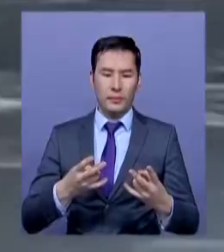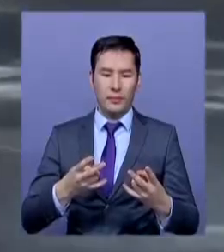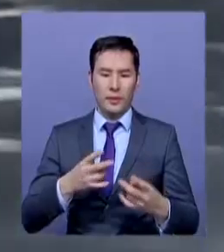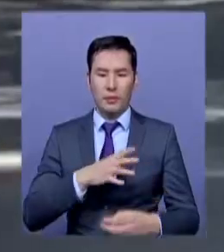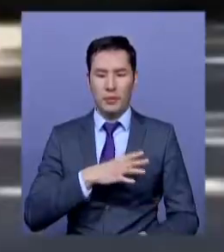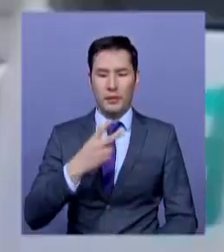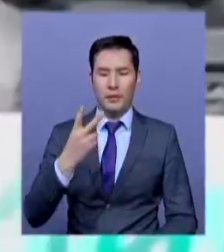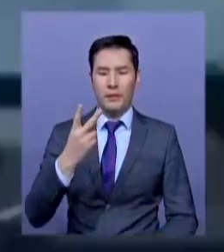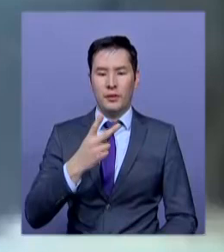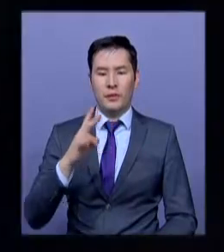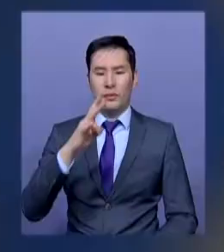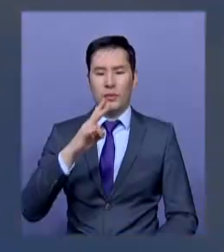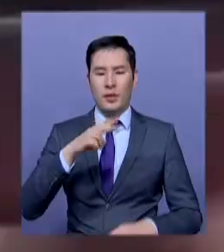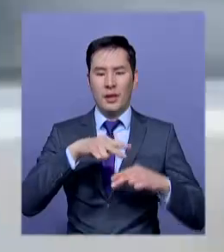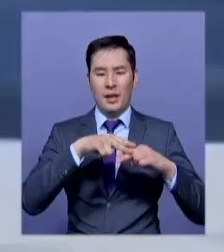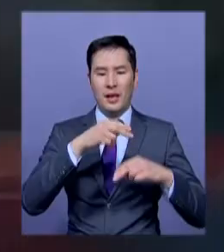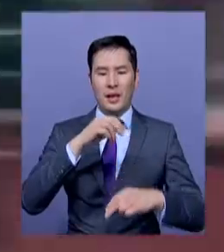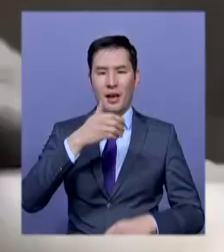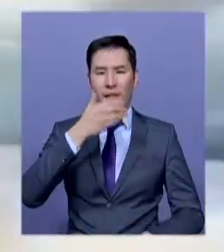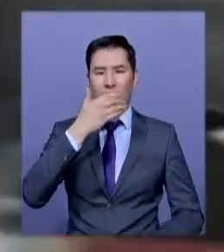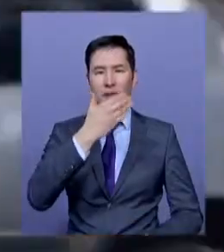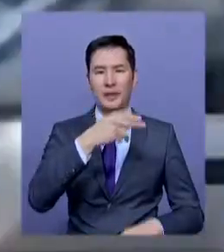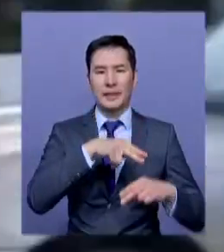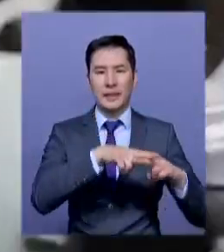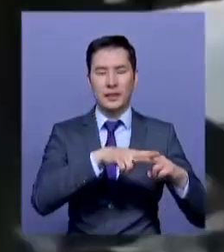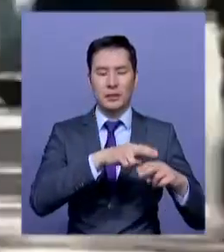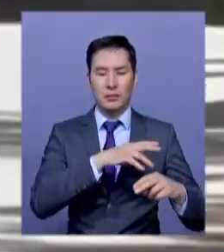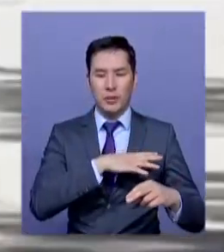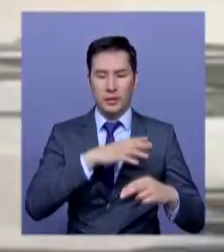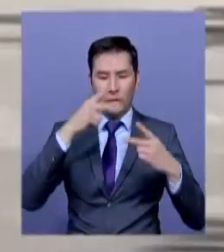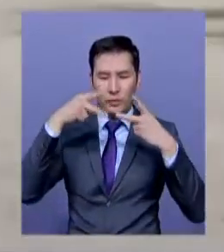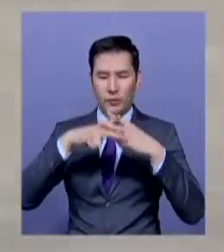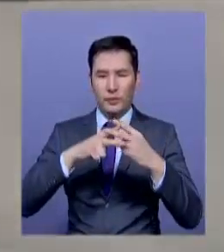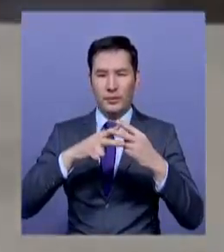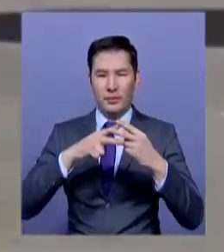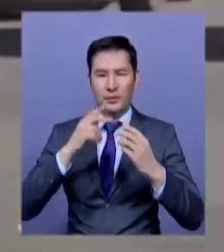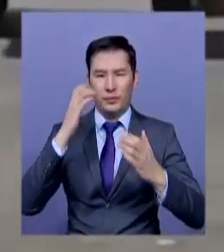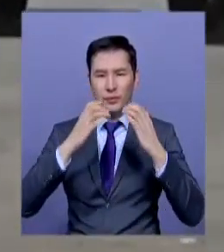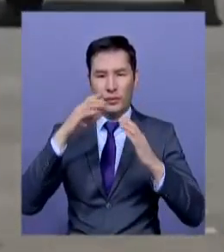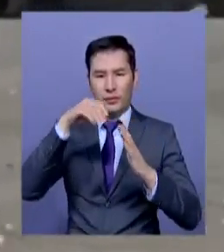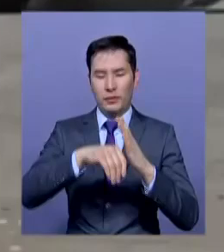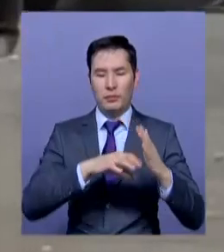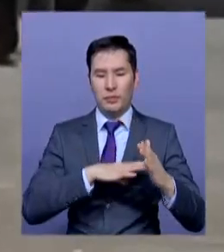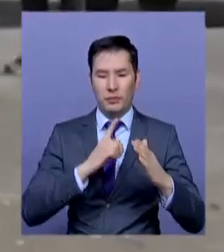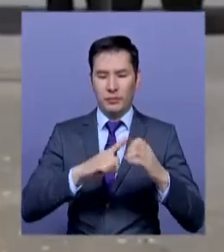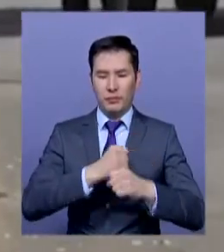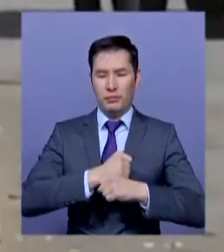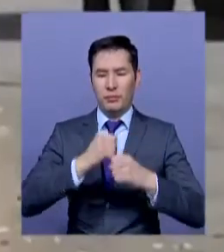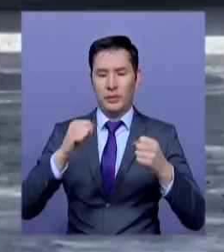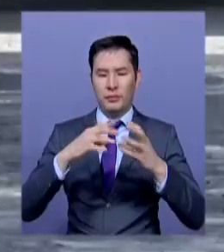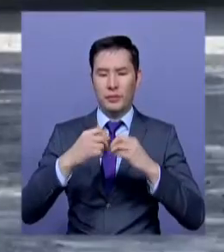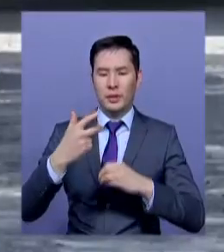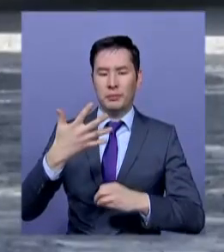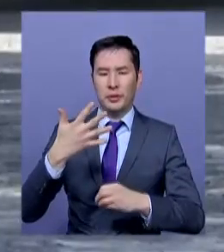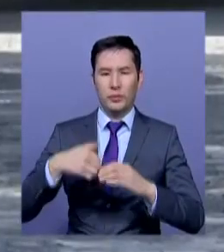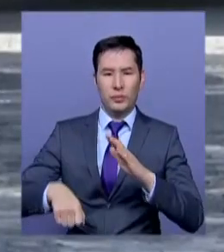қараша күні Ауғанстан астанасындағы университеттің заң факультетіне шабуыл жасалды. 35 адам қаза болып, 50 адам жарақат алған.